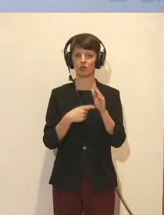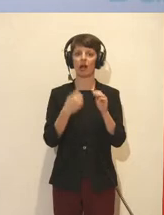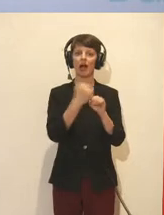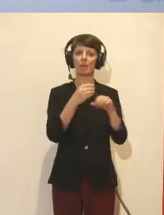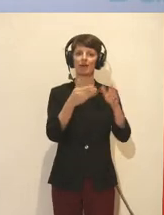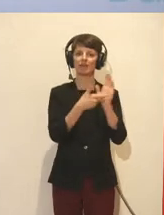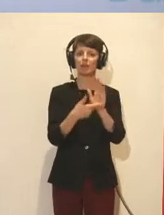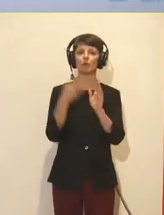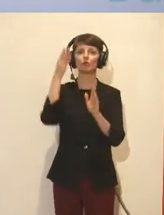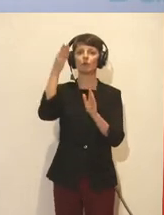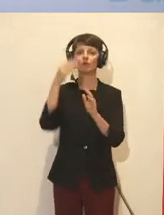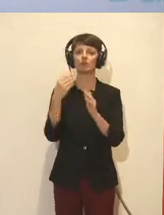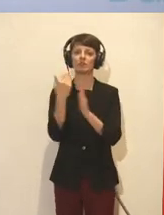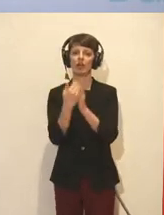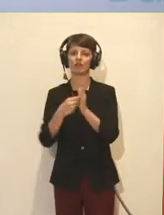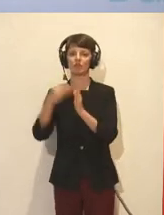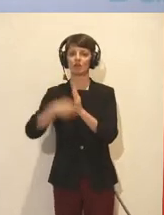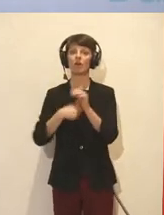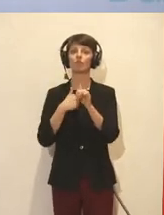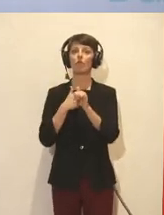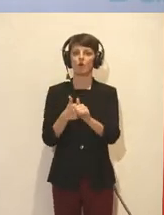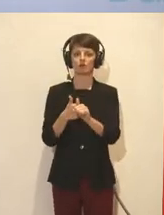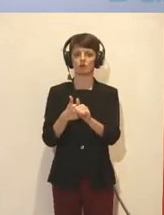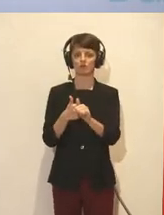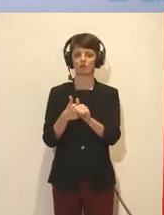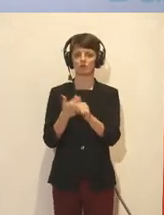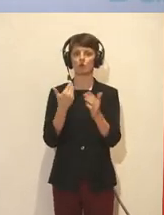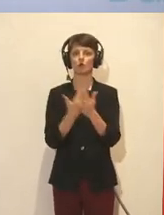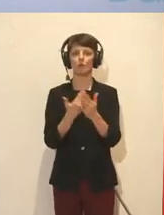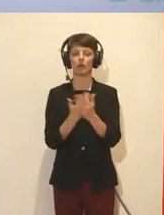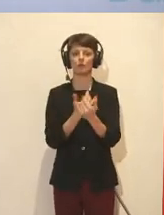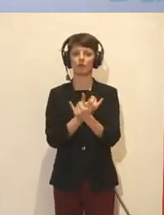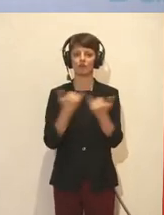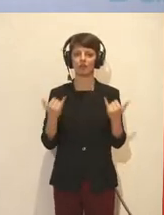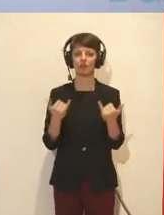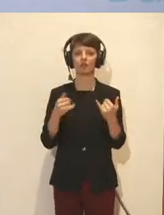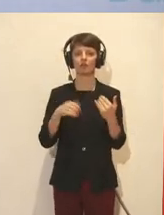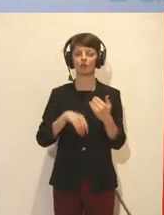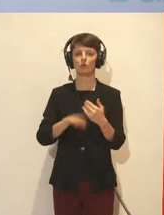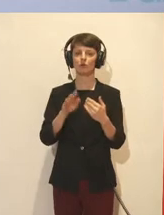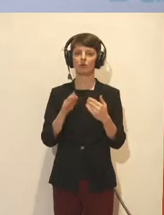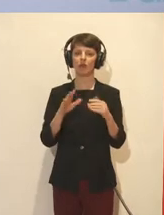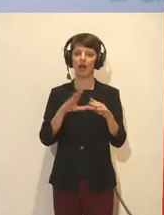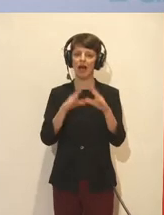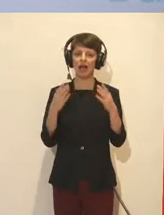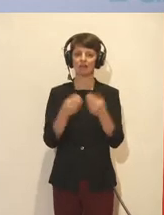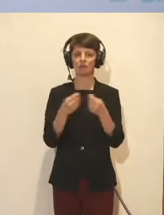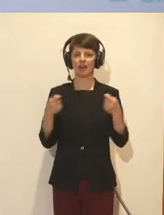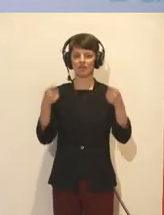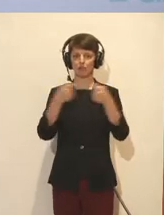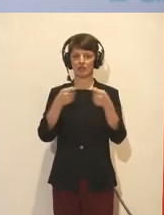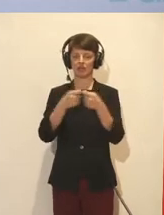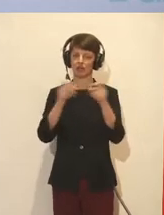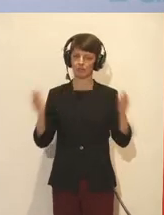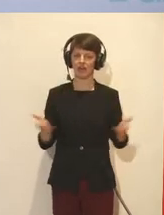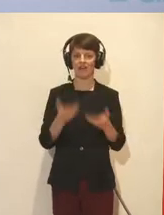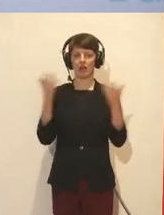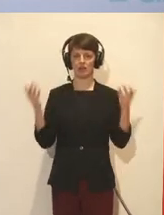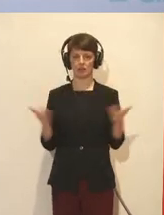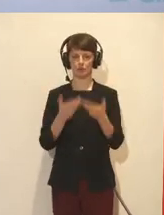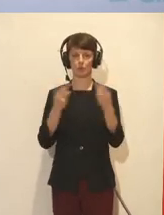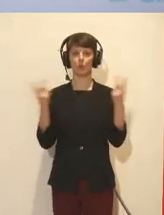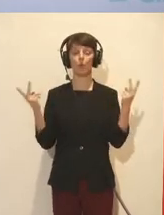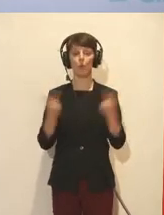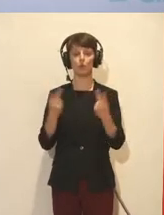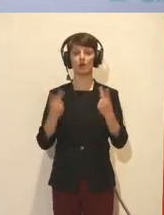beispielsweise durch die erleichterung der allgemeinverbindlichkeit oder die